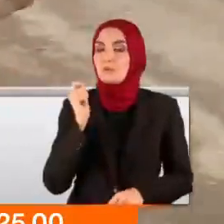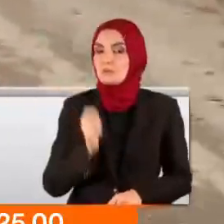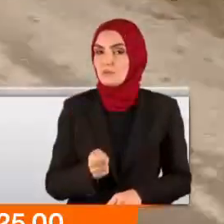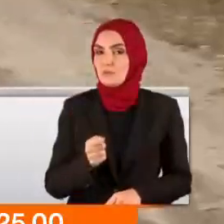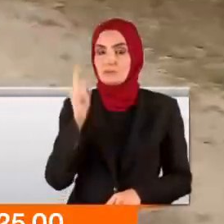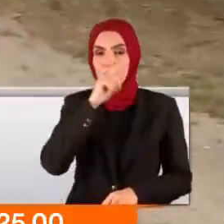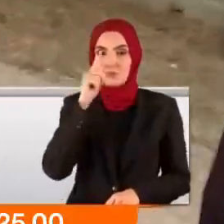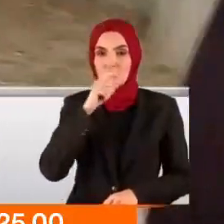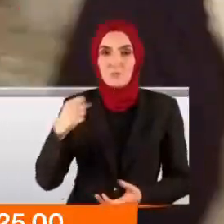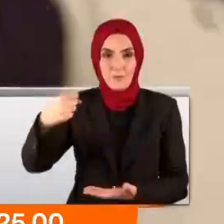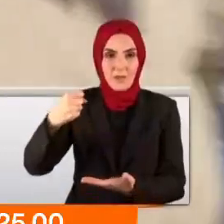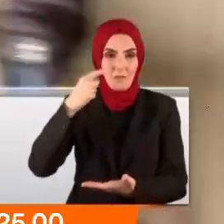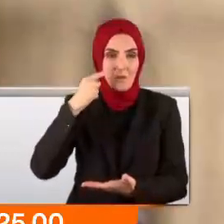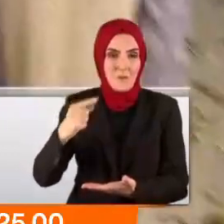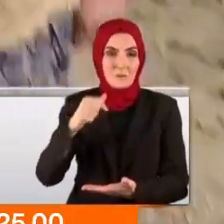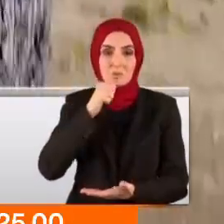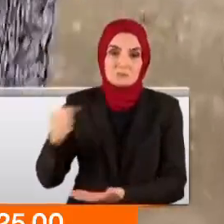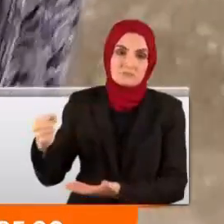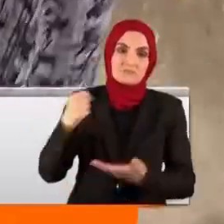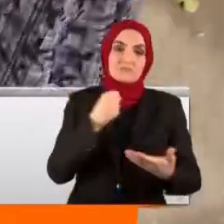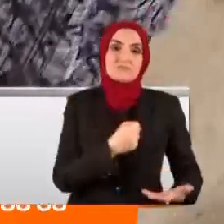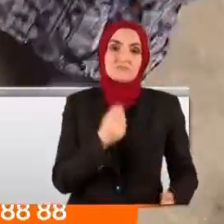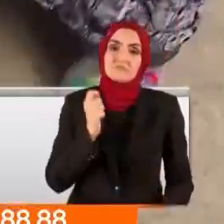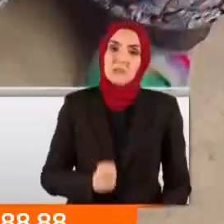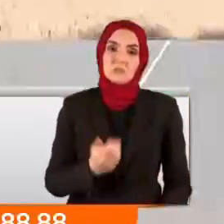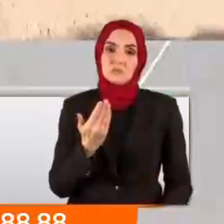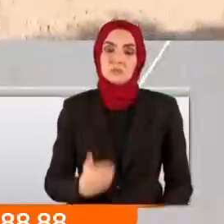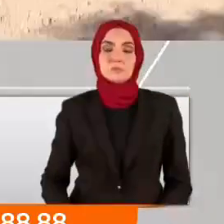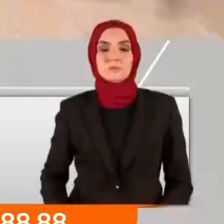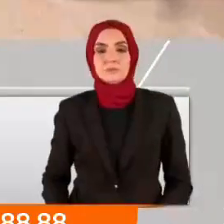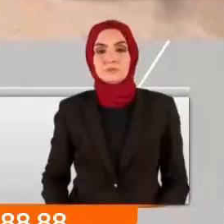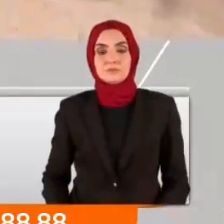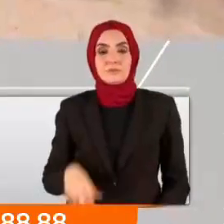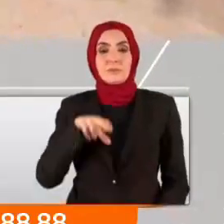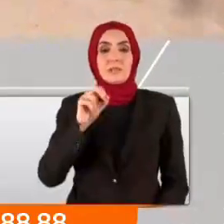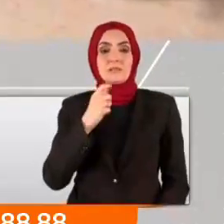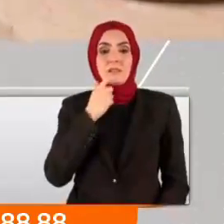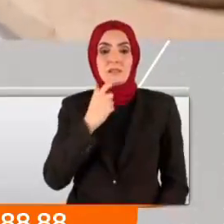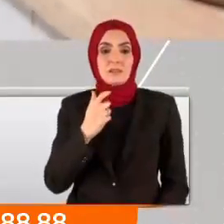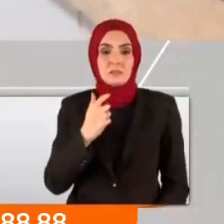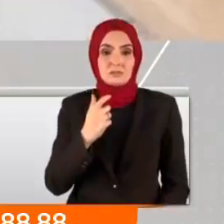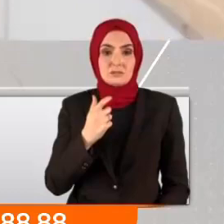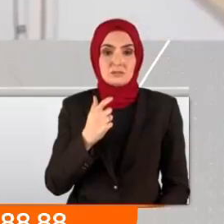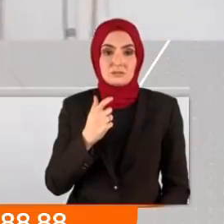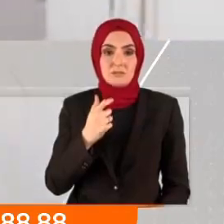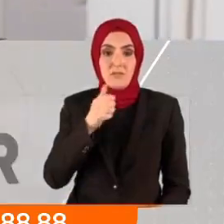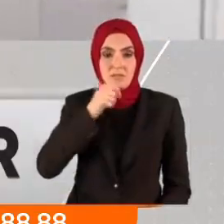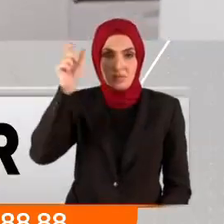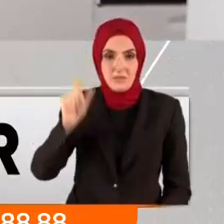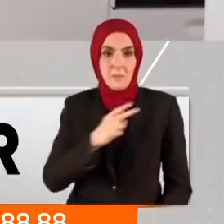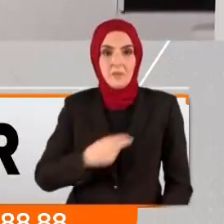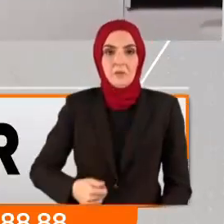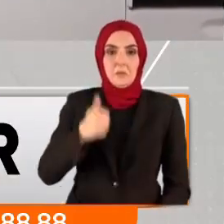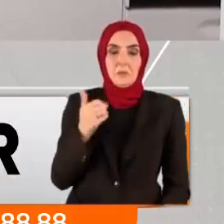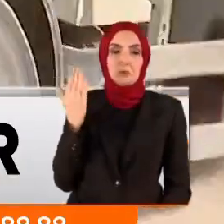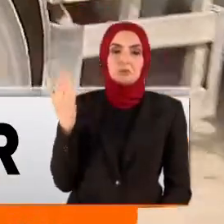bu bidonlarla suyu taşımak zorunda kalıyorlar. 80 yaşında kadar belediye reisi yapıyorlar. Hiç gelip soran